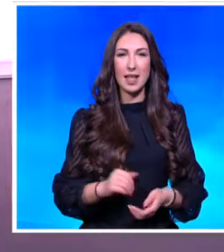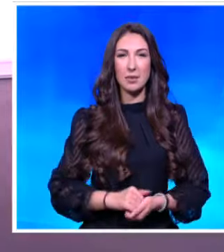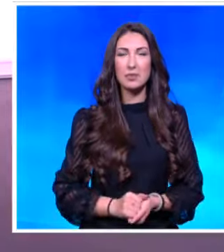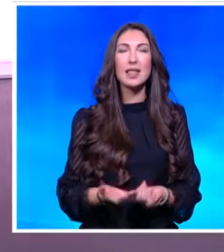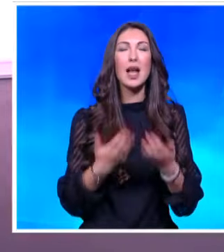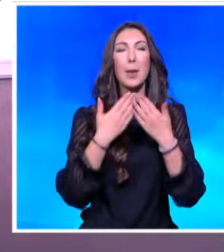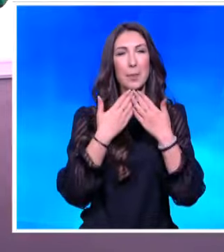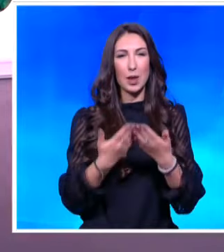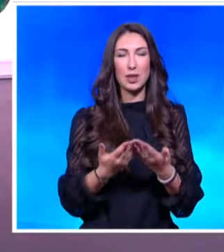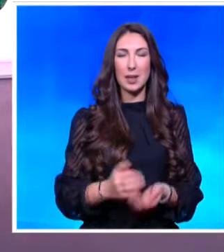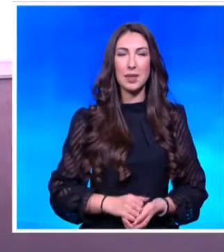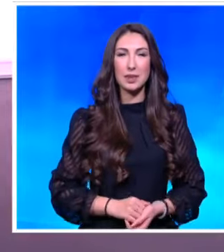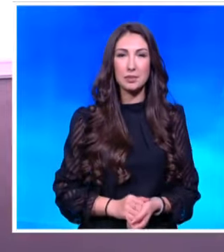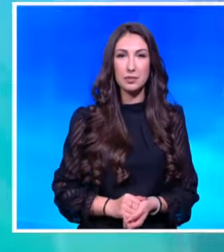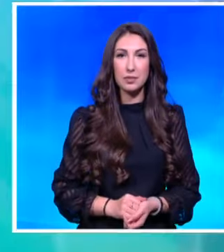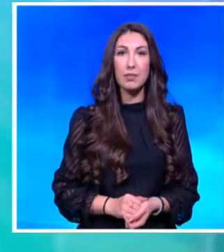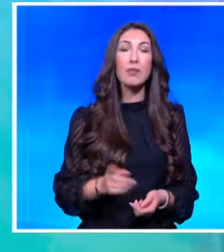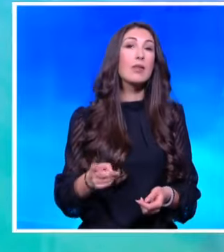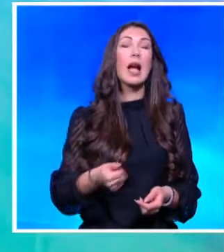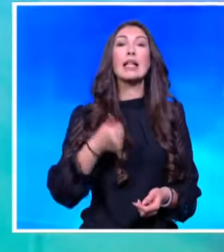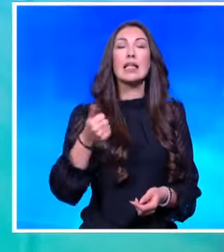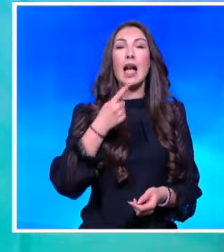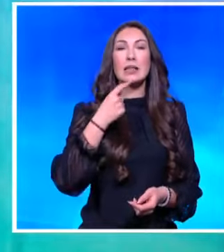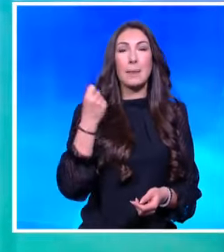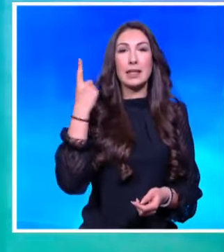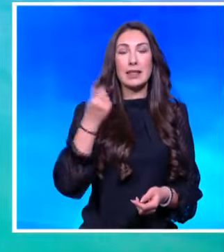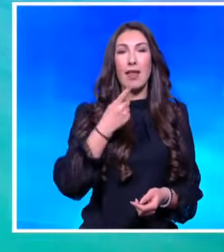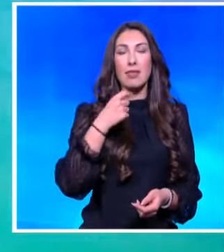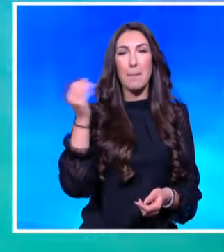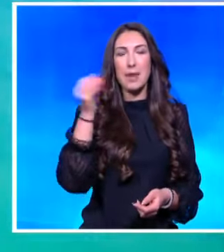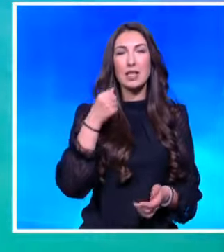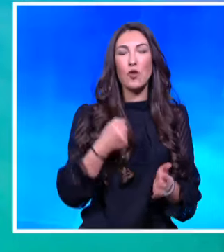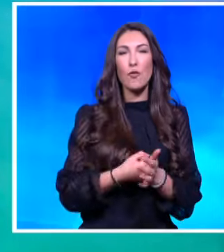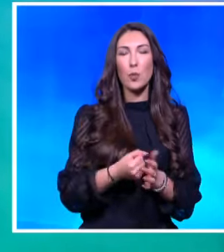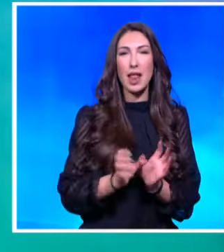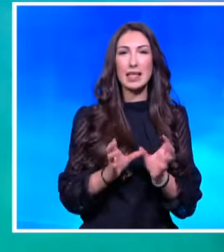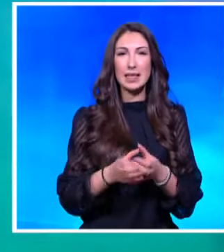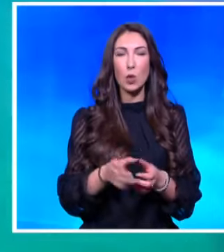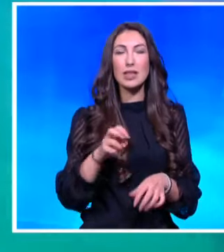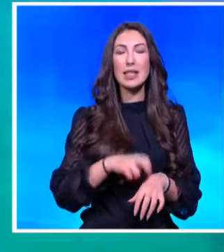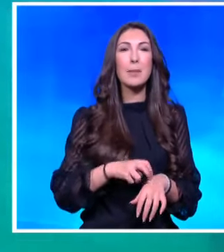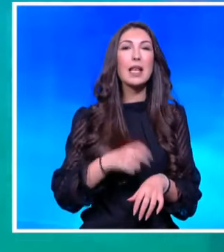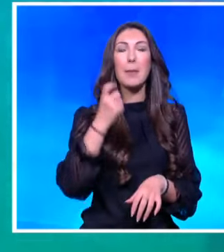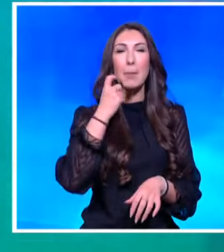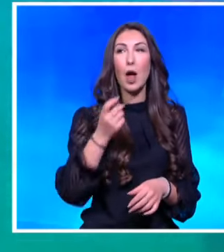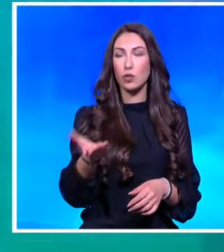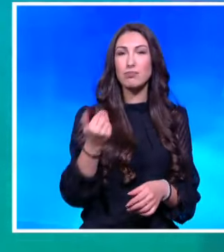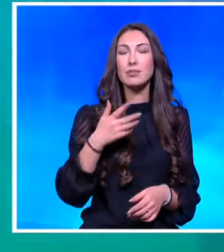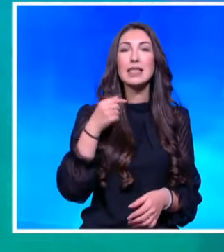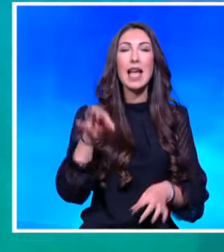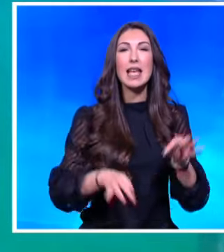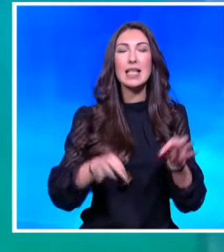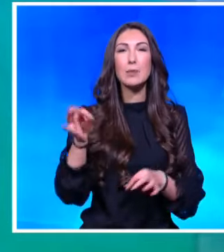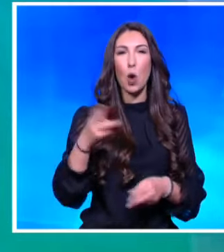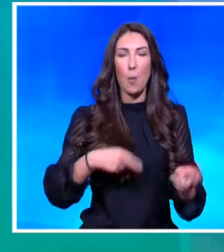от Националния стадион, благодарим ти. Кандидатът за президент на Българският футболен съюз Димитър Бербатов призова изборния конгрес на централата